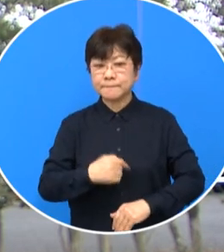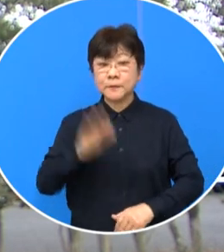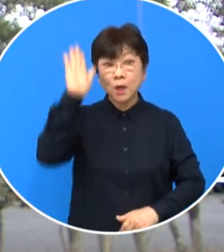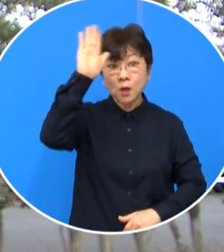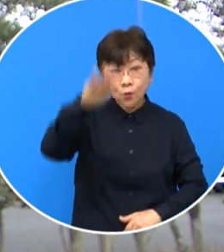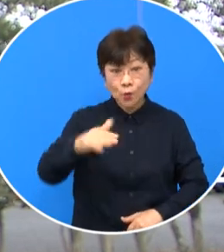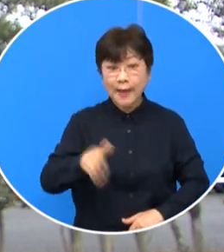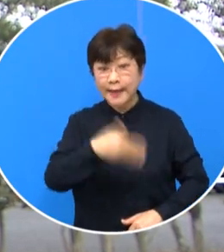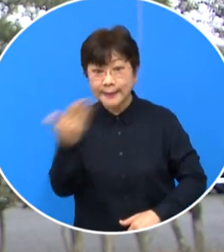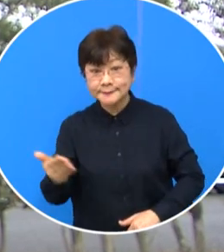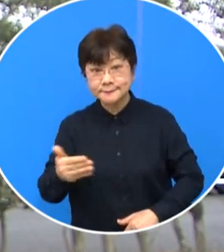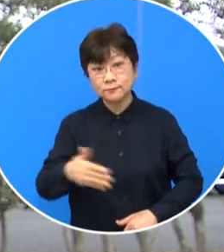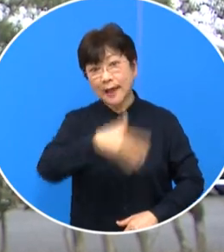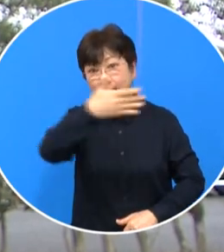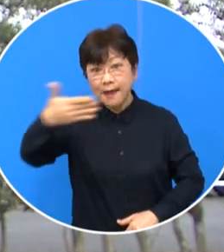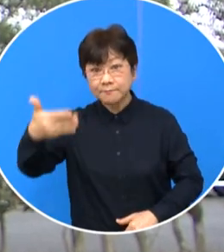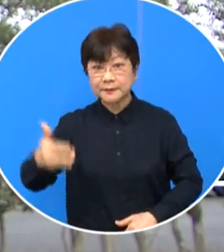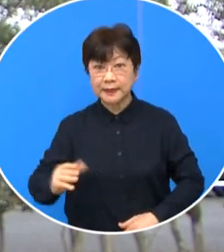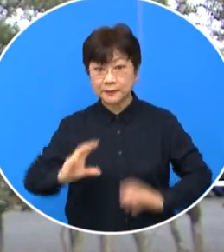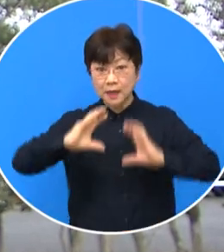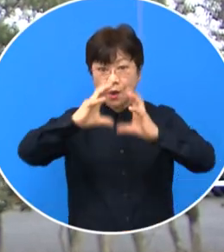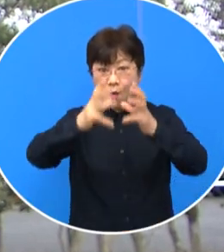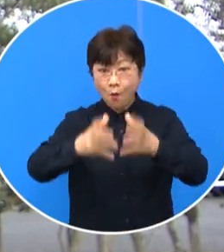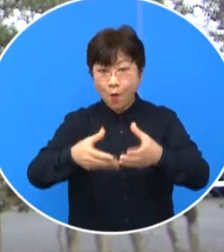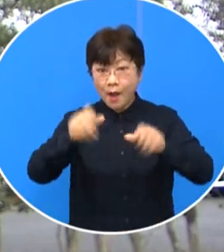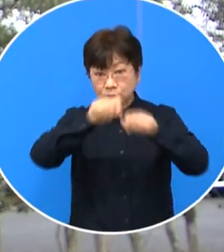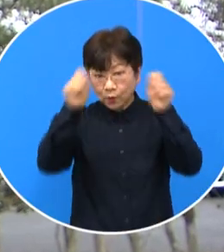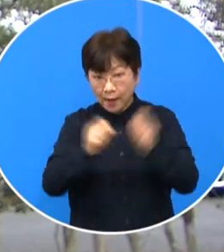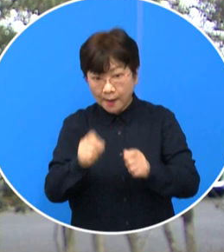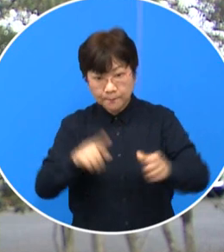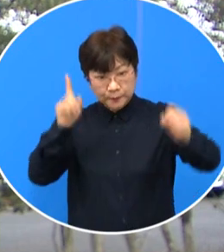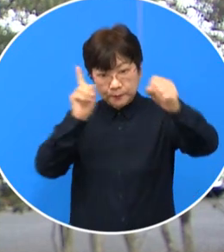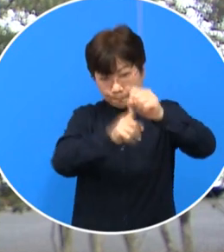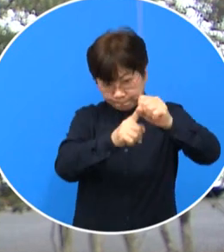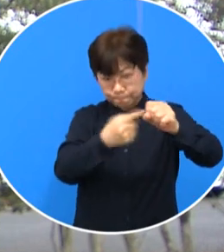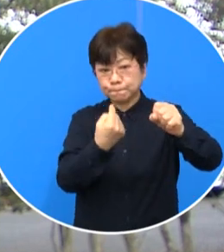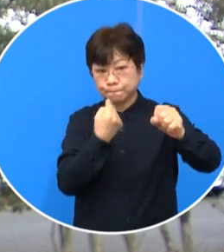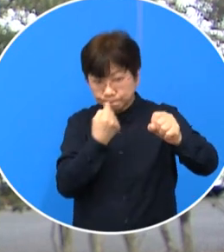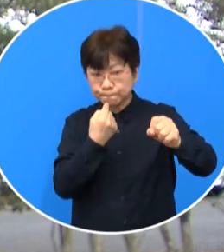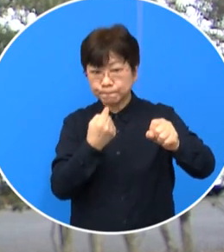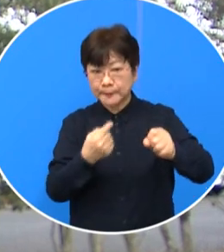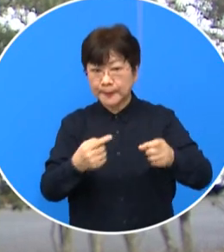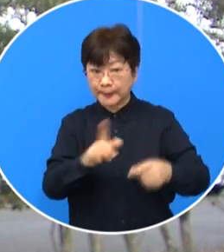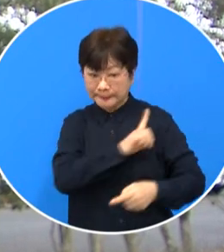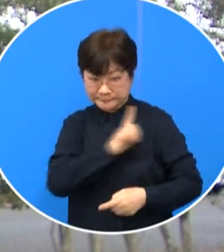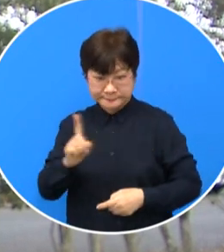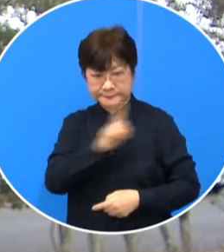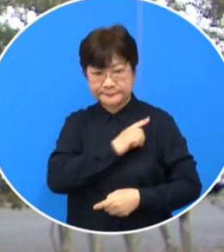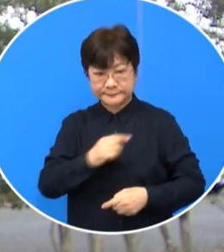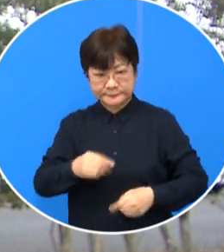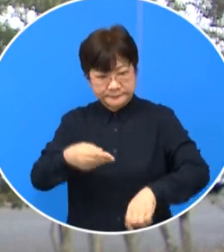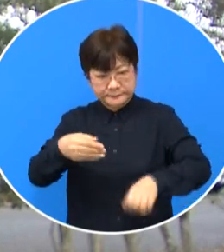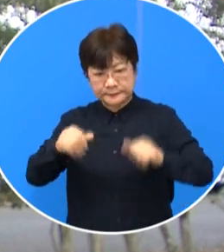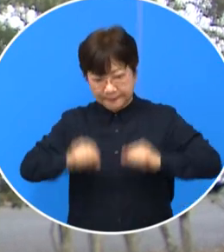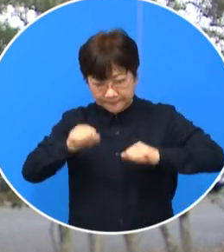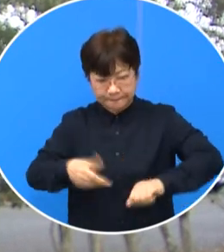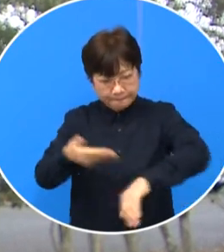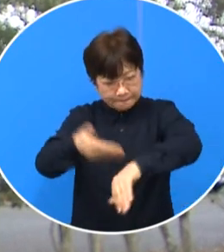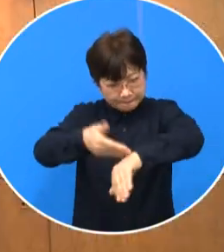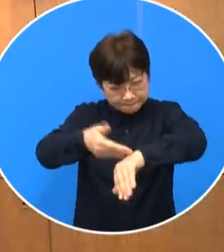は次のアメリカワールドカップに向けてやっていくので、一日一日成長していくことだけかなと思います。